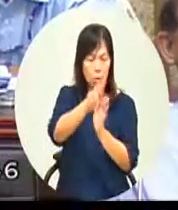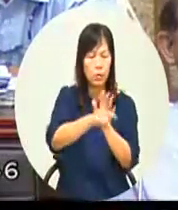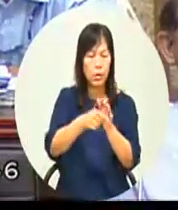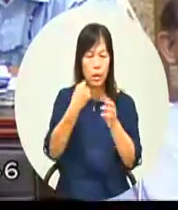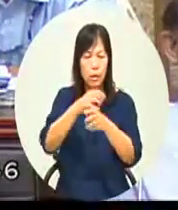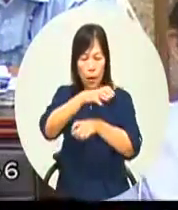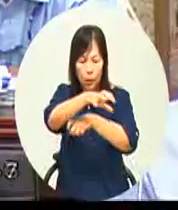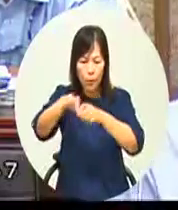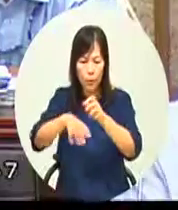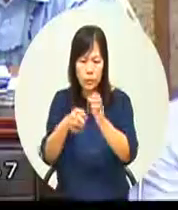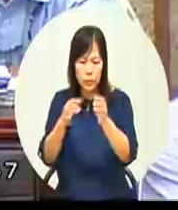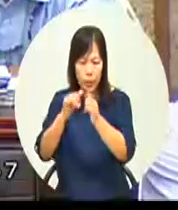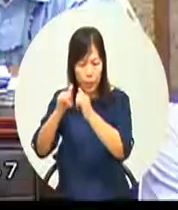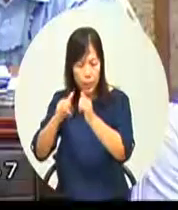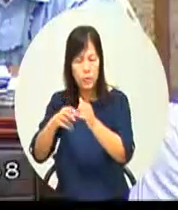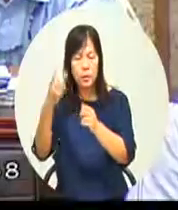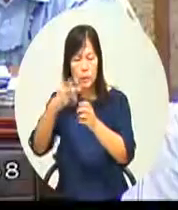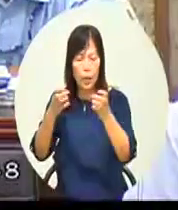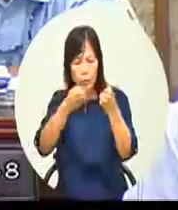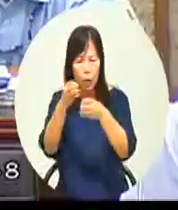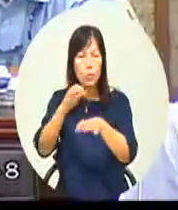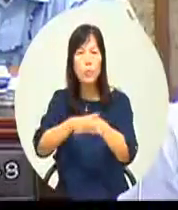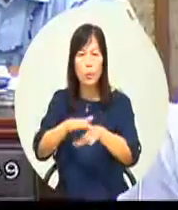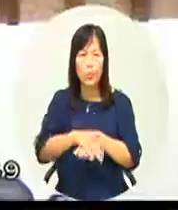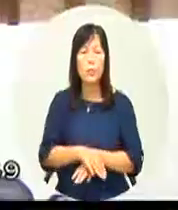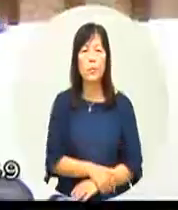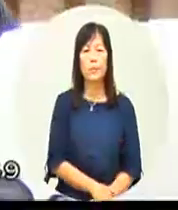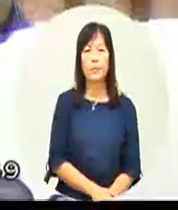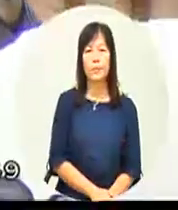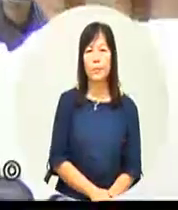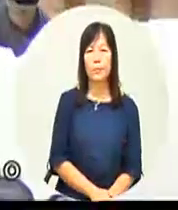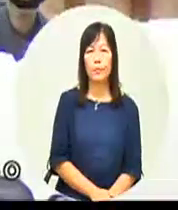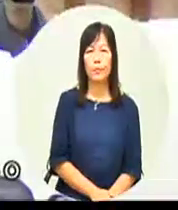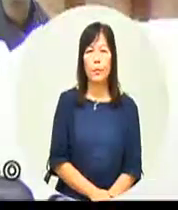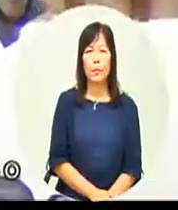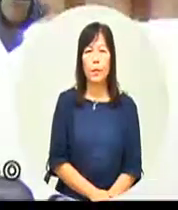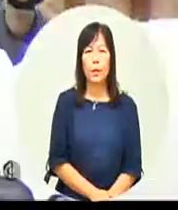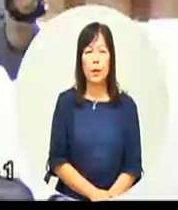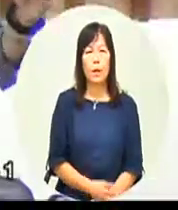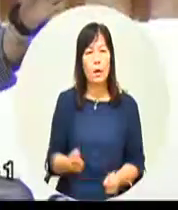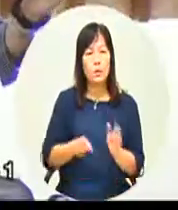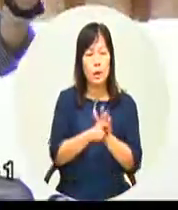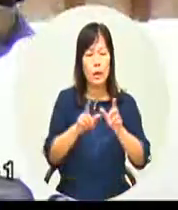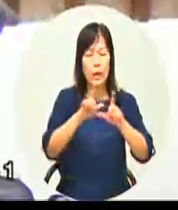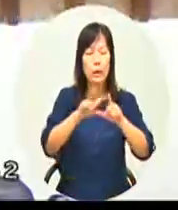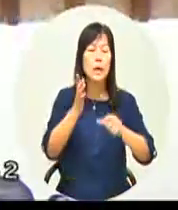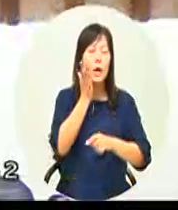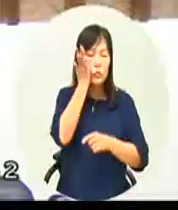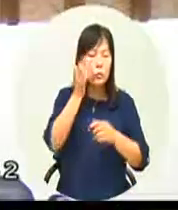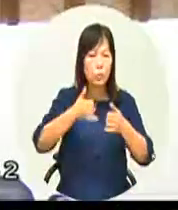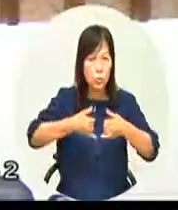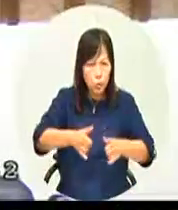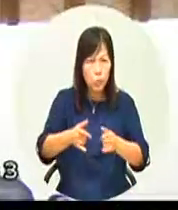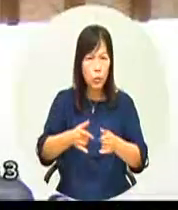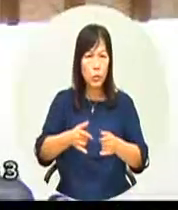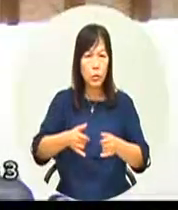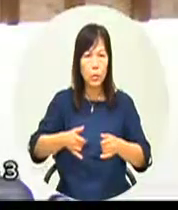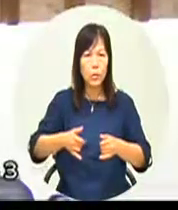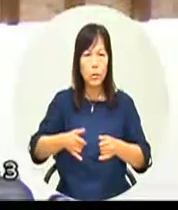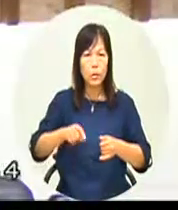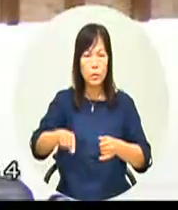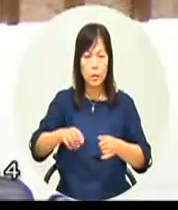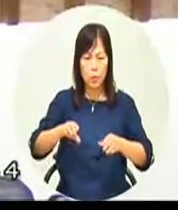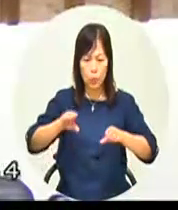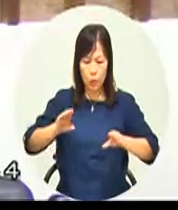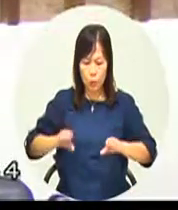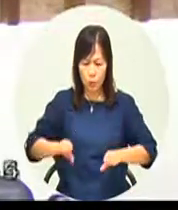的民众部分，然后再进行讨论。 是，那我知道说，好像大顺路这一段是两边的停车